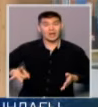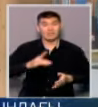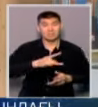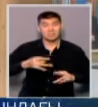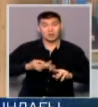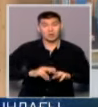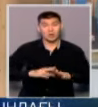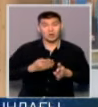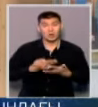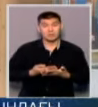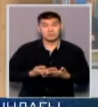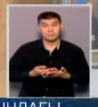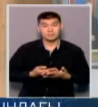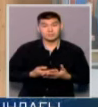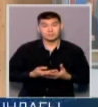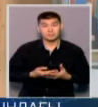республикалық, тіпті